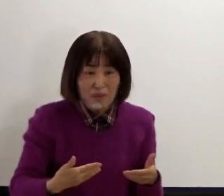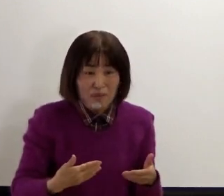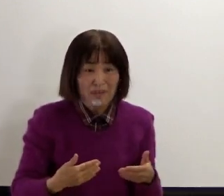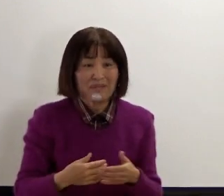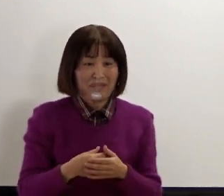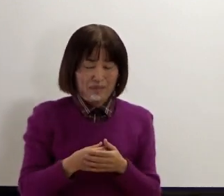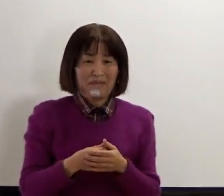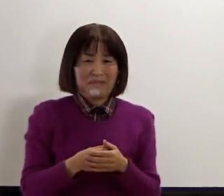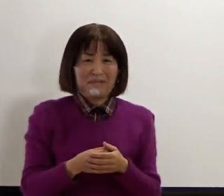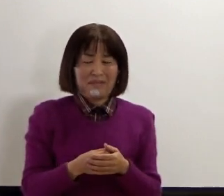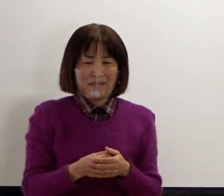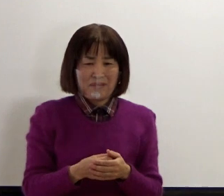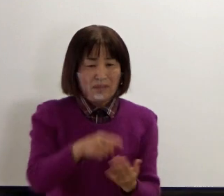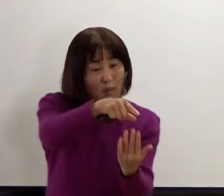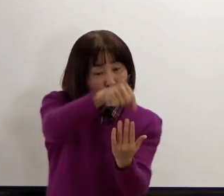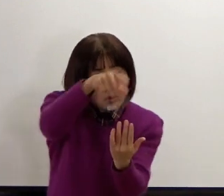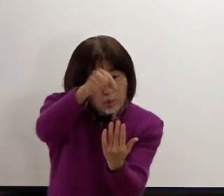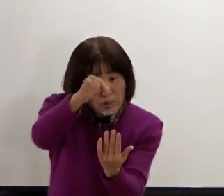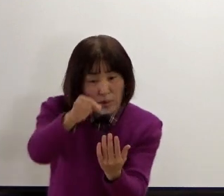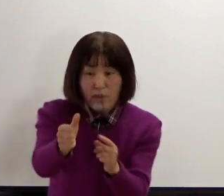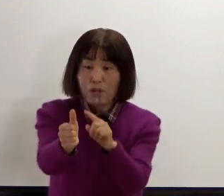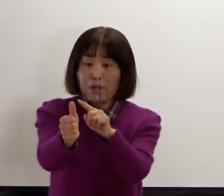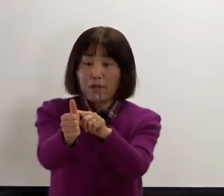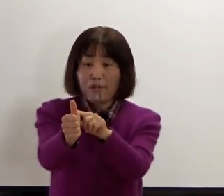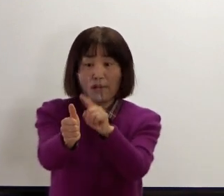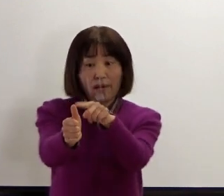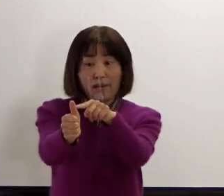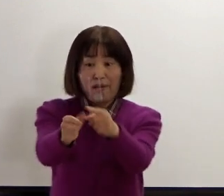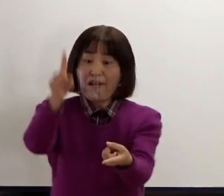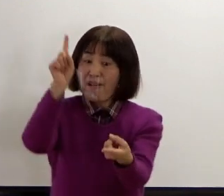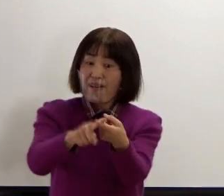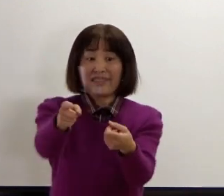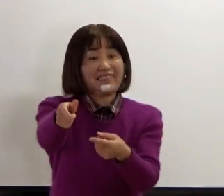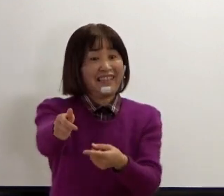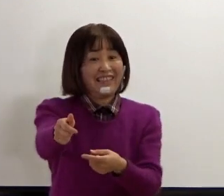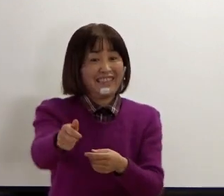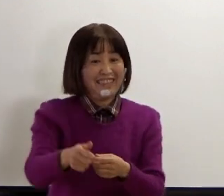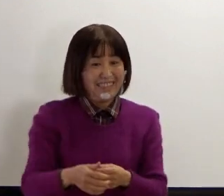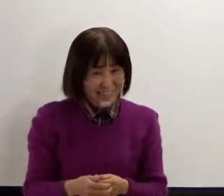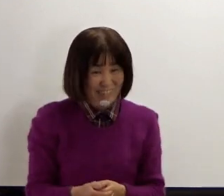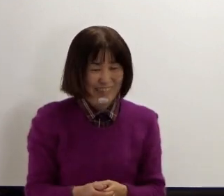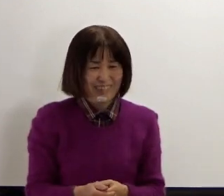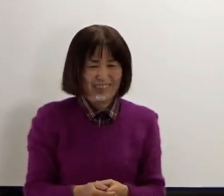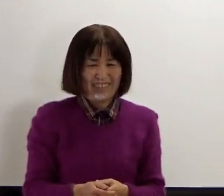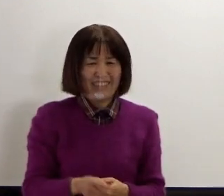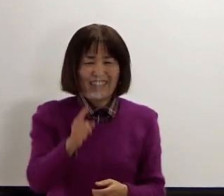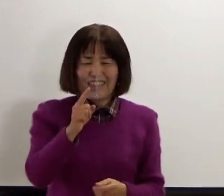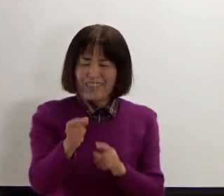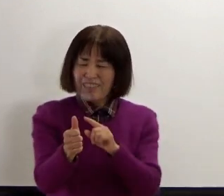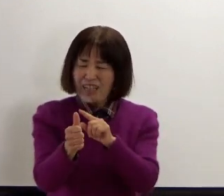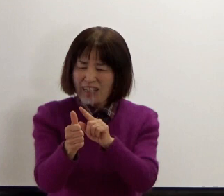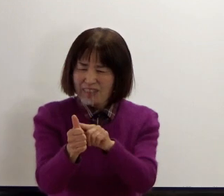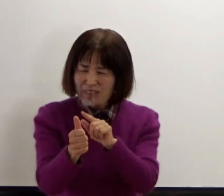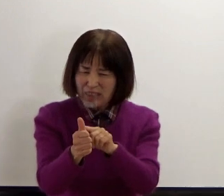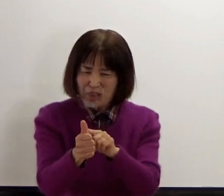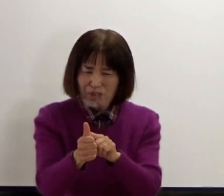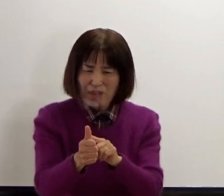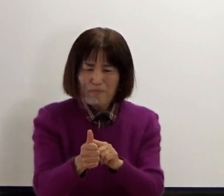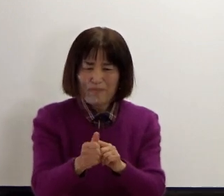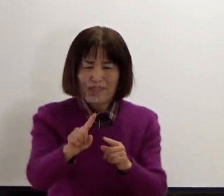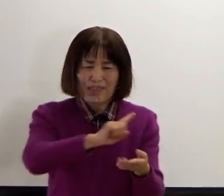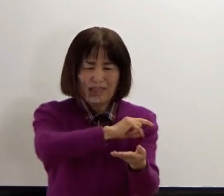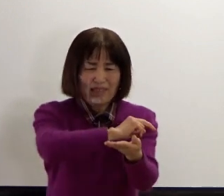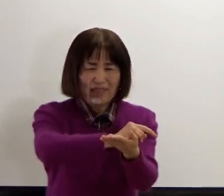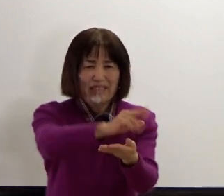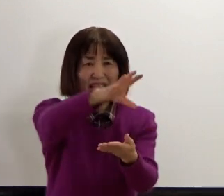です。で、彼は聖所に入って、まあ、あのご存知のようにイスラエル